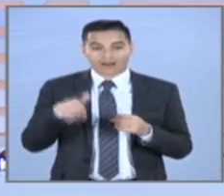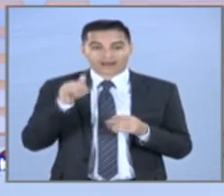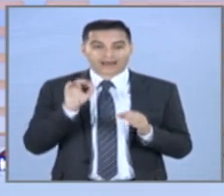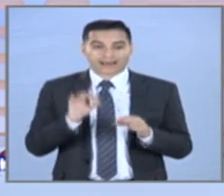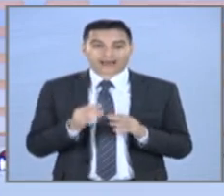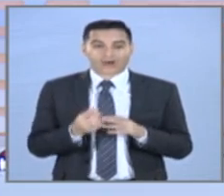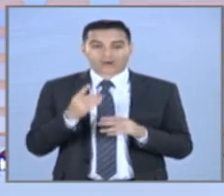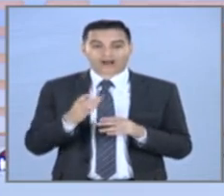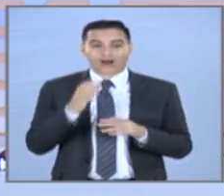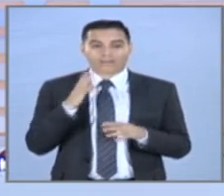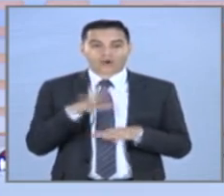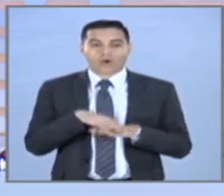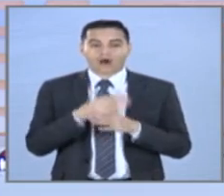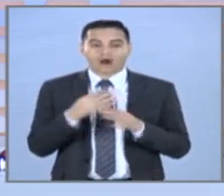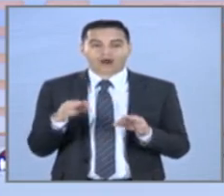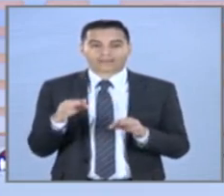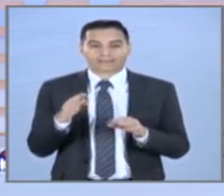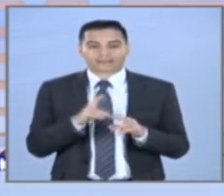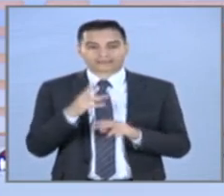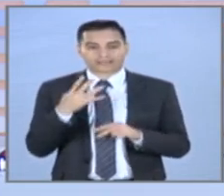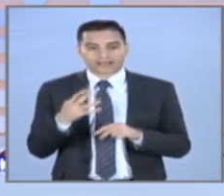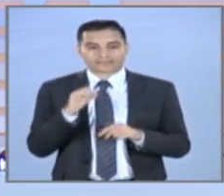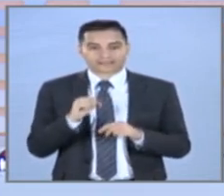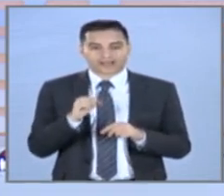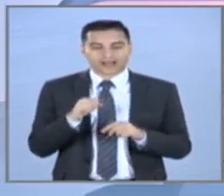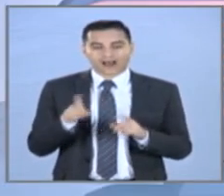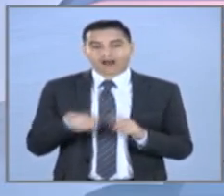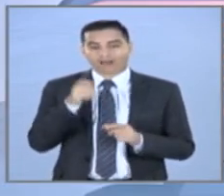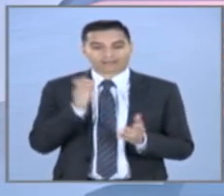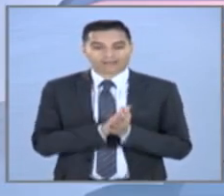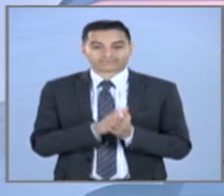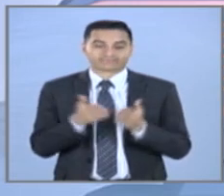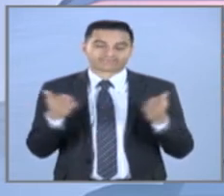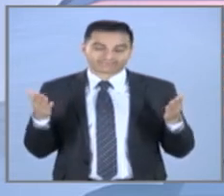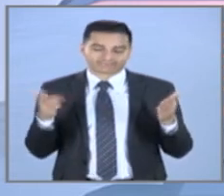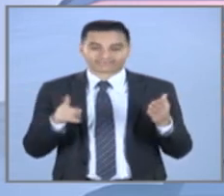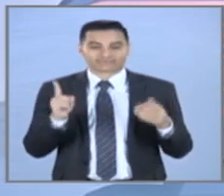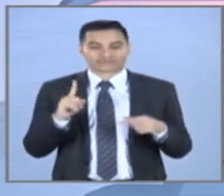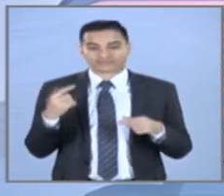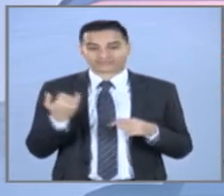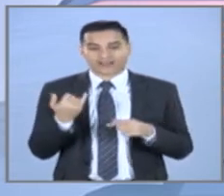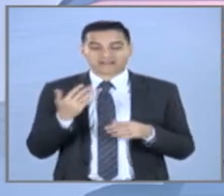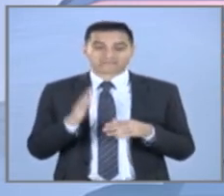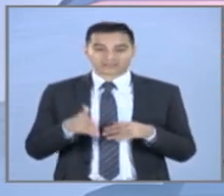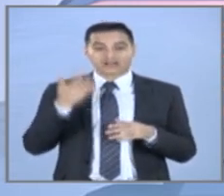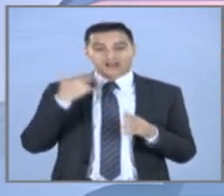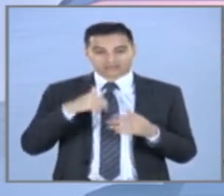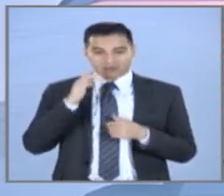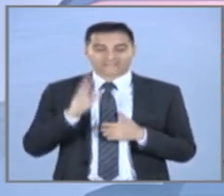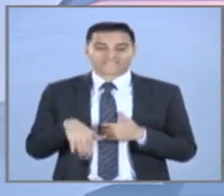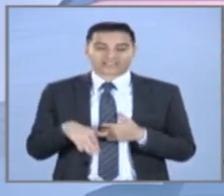اختيار غير إن أنتوا تجاوبوا على الأربع أسئلة. في عجلة الحظ مش سهلة بس حصلت قبل